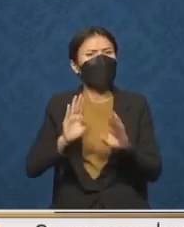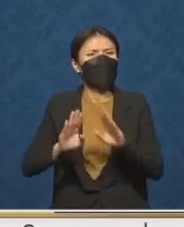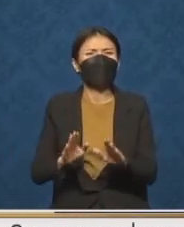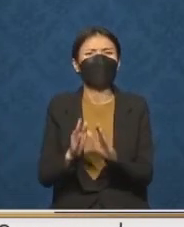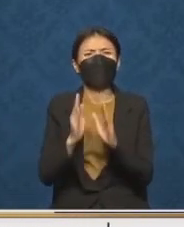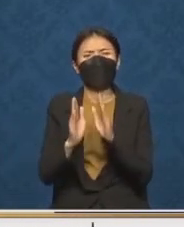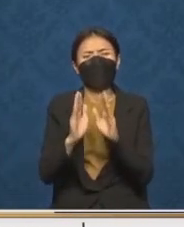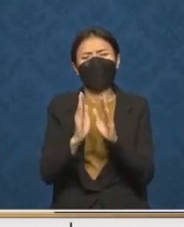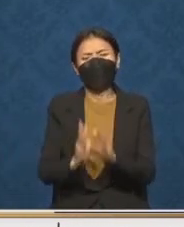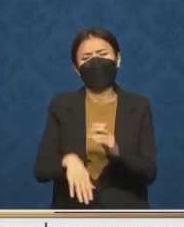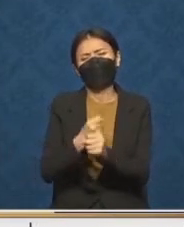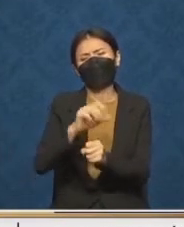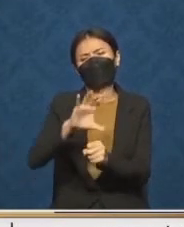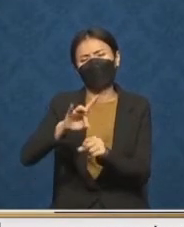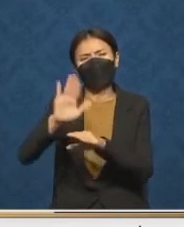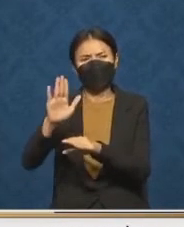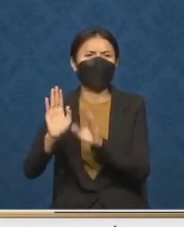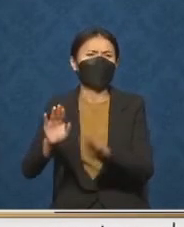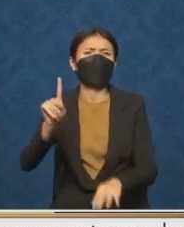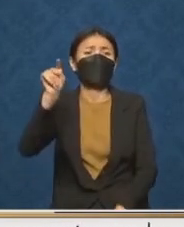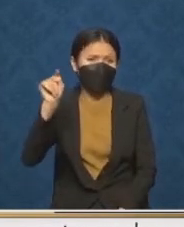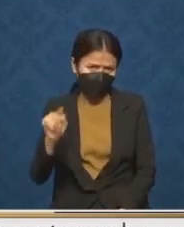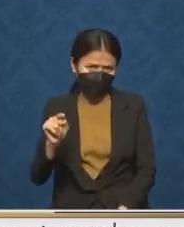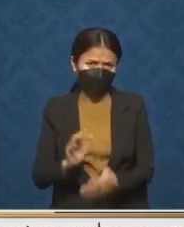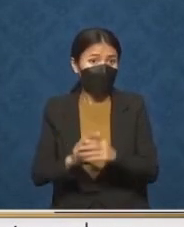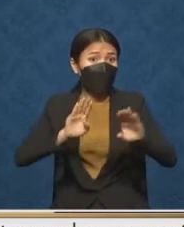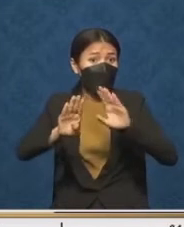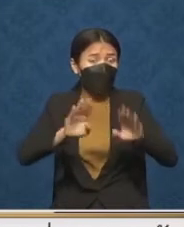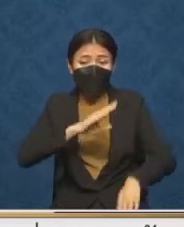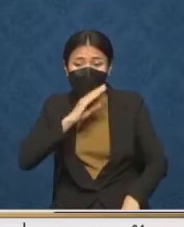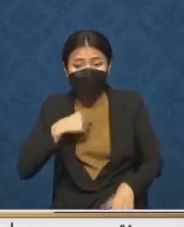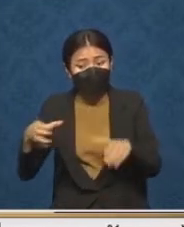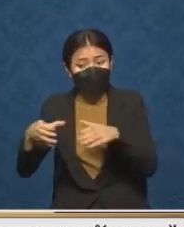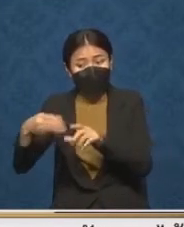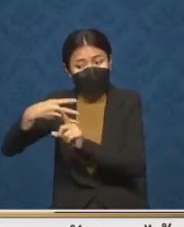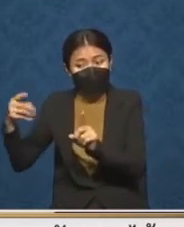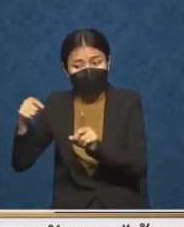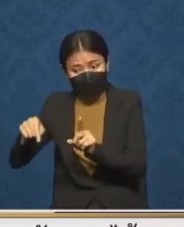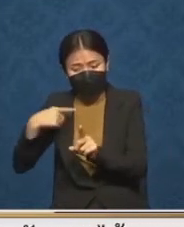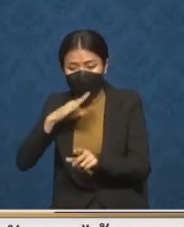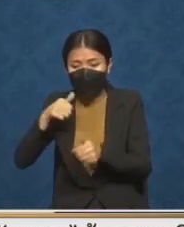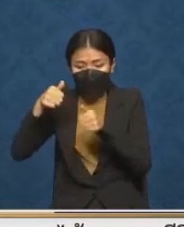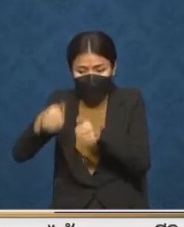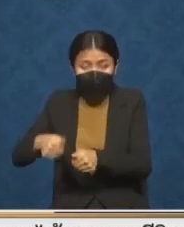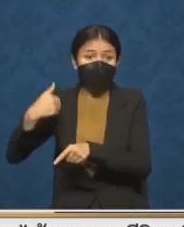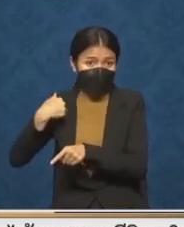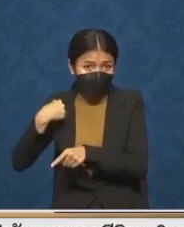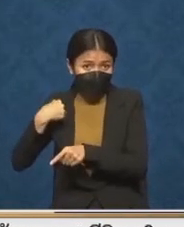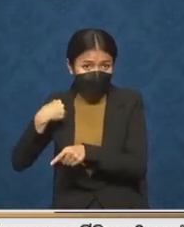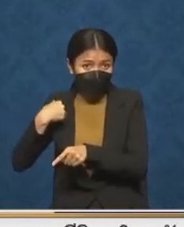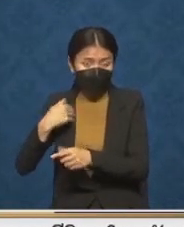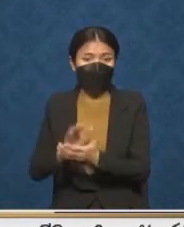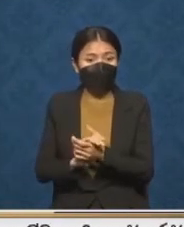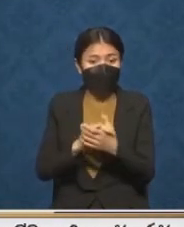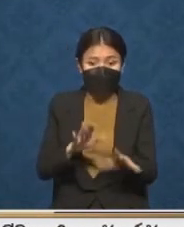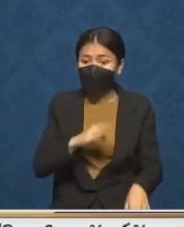ปีขึ้นไปซึ่งเมื่อคิดเทียบสัดส่วนหากมีการสมรสของกลุ่มคนที่มีความหลากหลายทางเพศและหากลดกรณีที่สามารถล